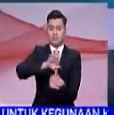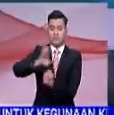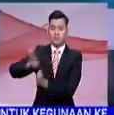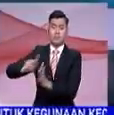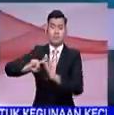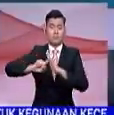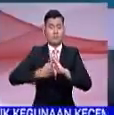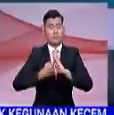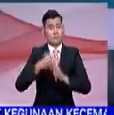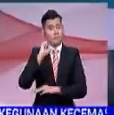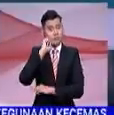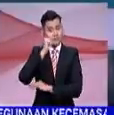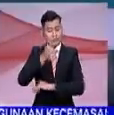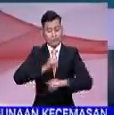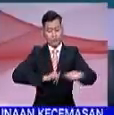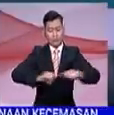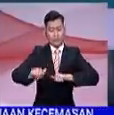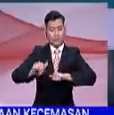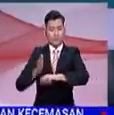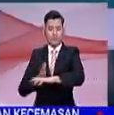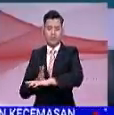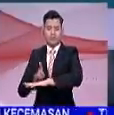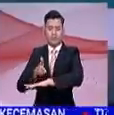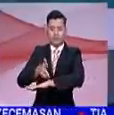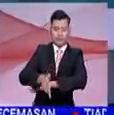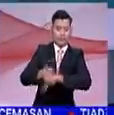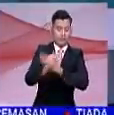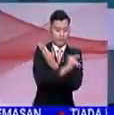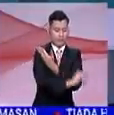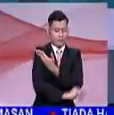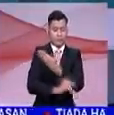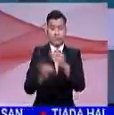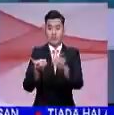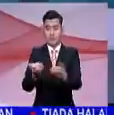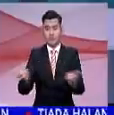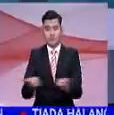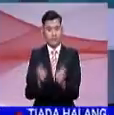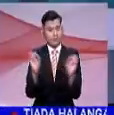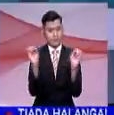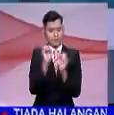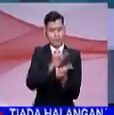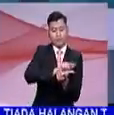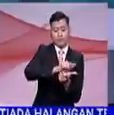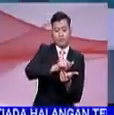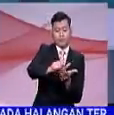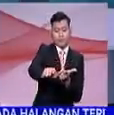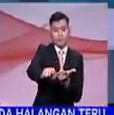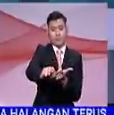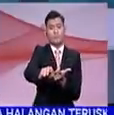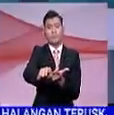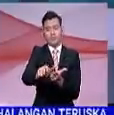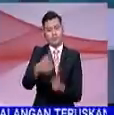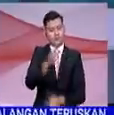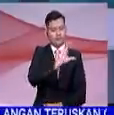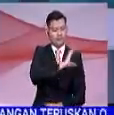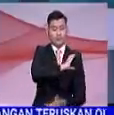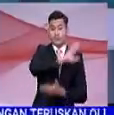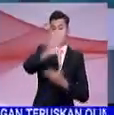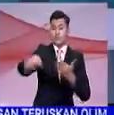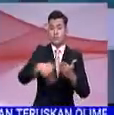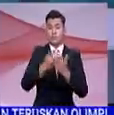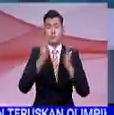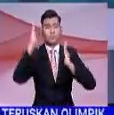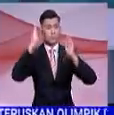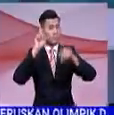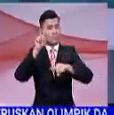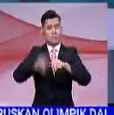Bermula esok, aktiviti retas negeri dan daerah tanpa kebenaran polis di seluruh negara tidak dibenarkan.